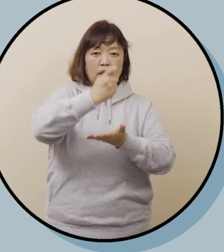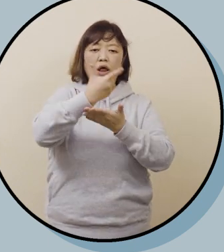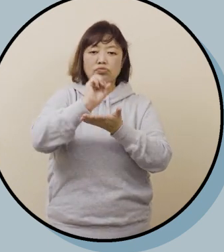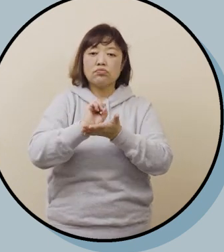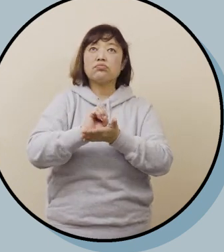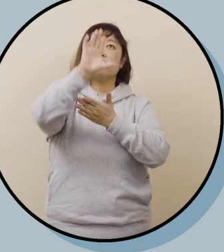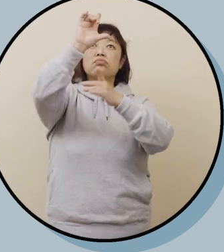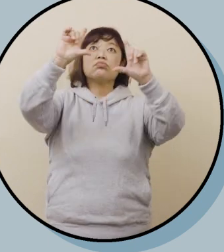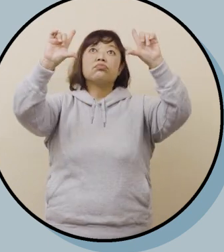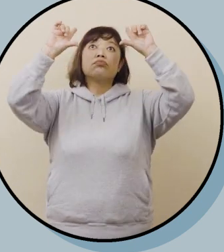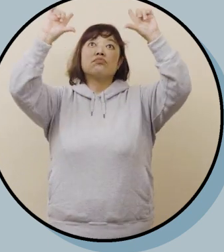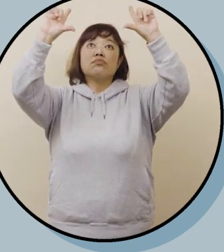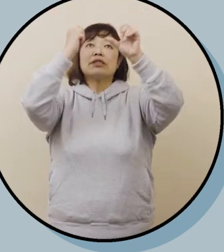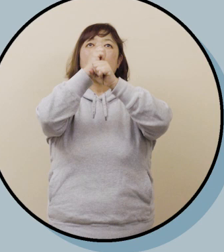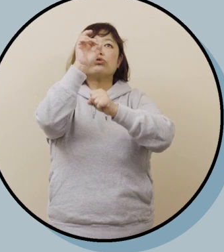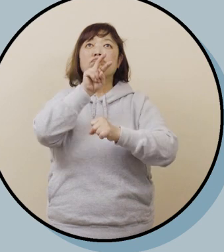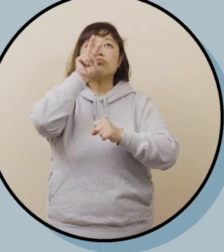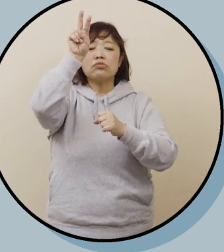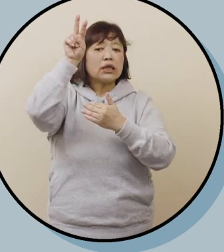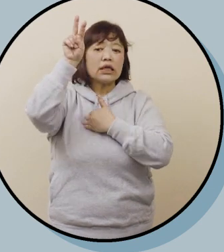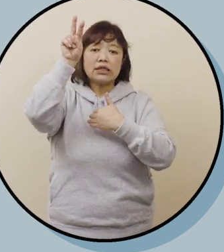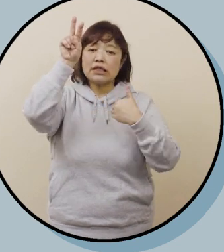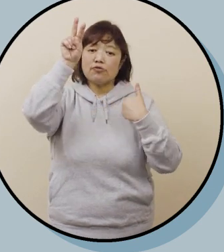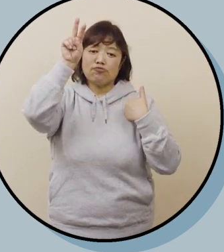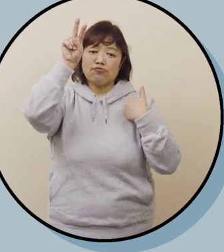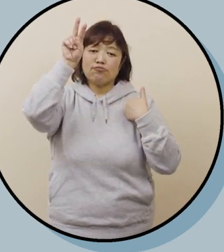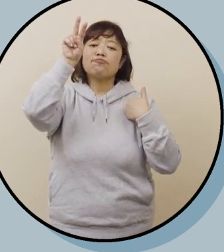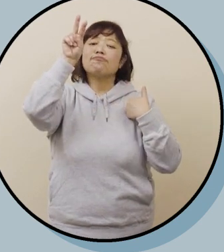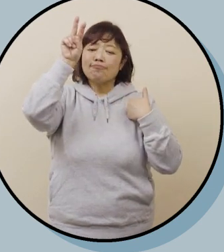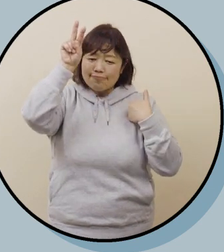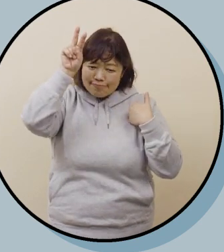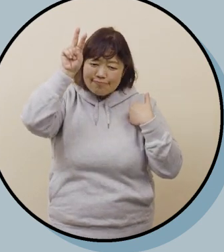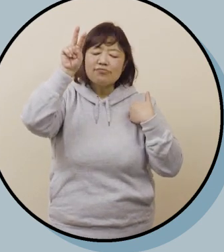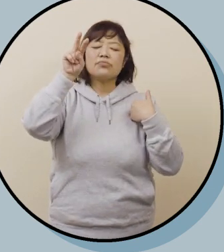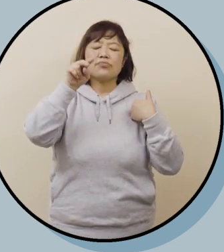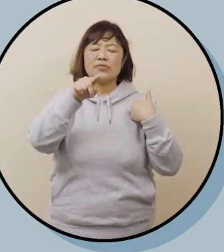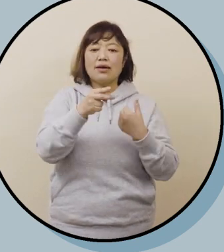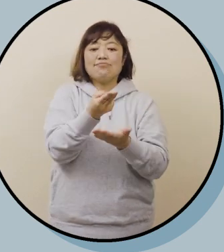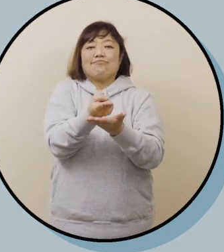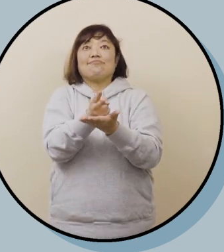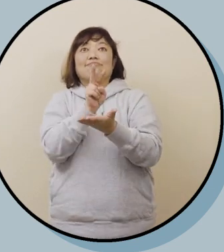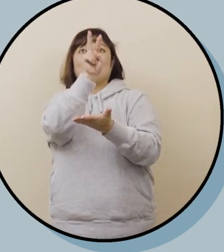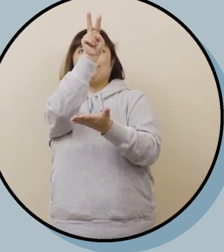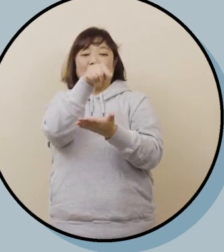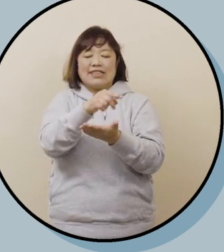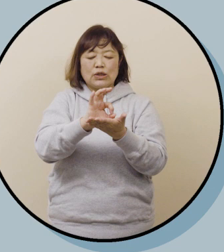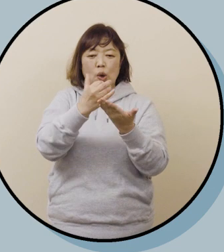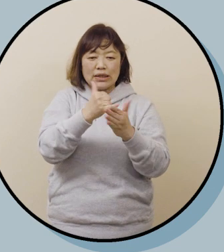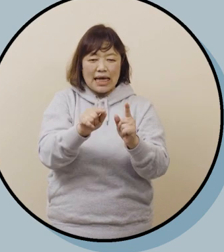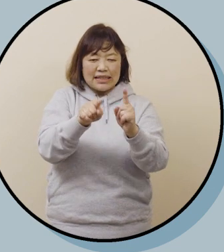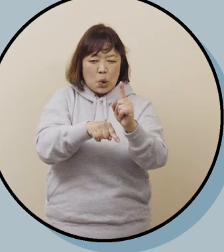見ること自体は可能なんですよねその天井のスクリーン自体はその